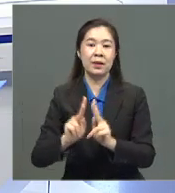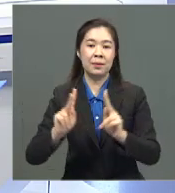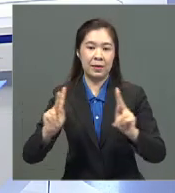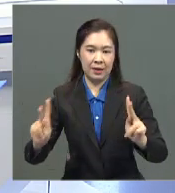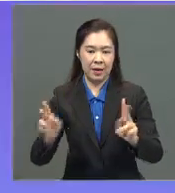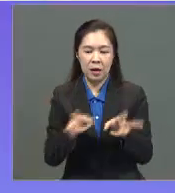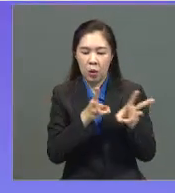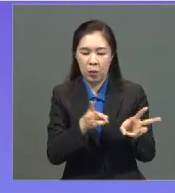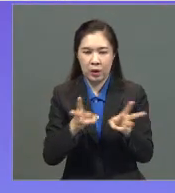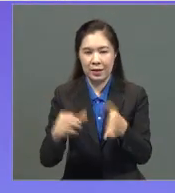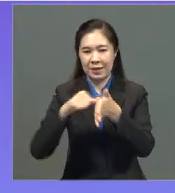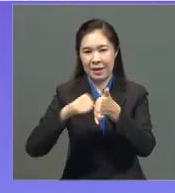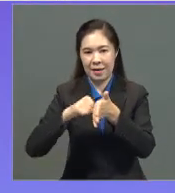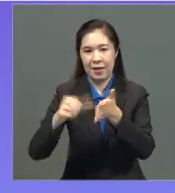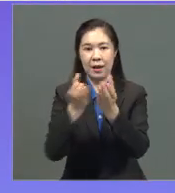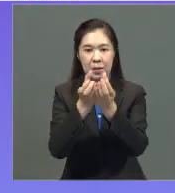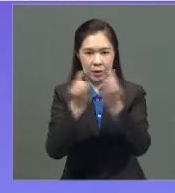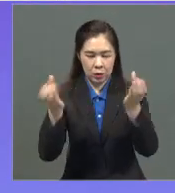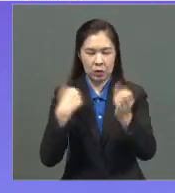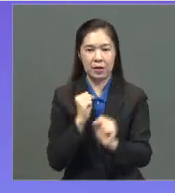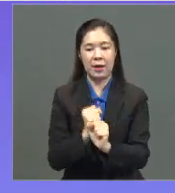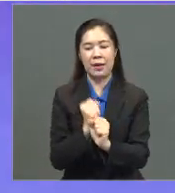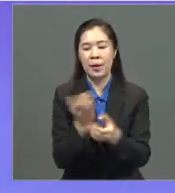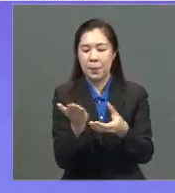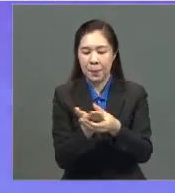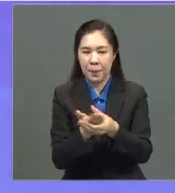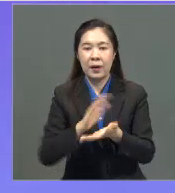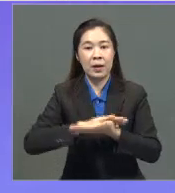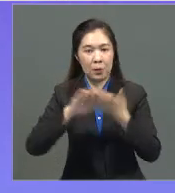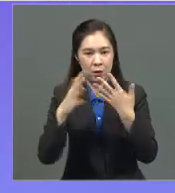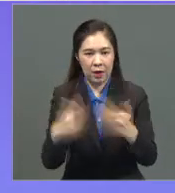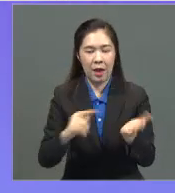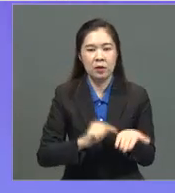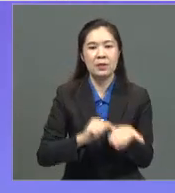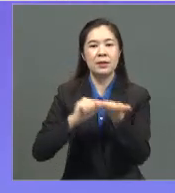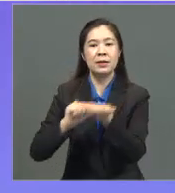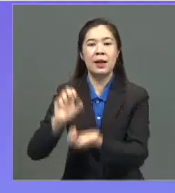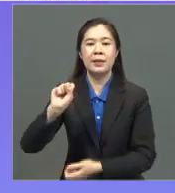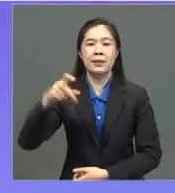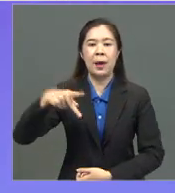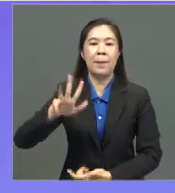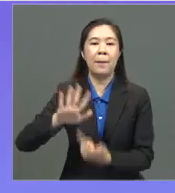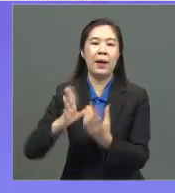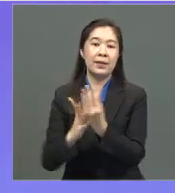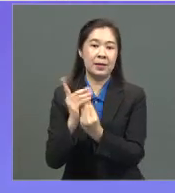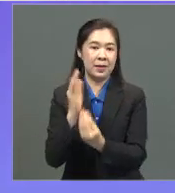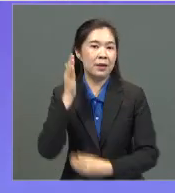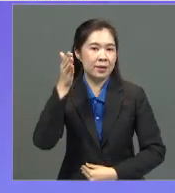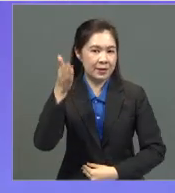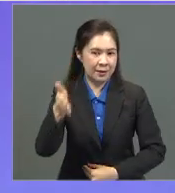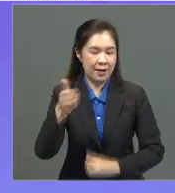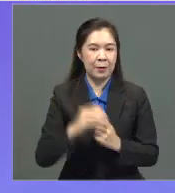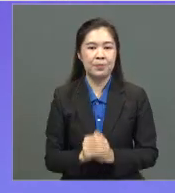ศึกษาแนวทางแก้ไขรัฐธรรมนูญก็จะทำรายงานเสร็จแล้วเตรียมที่จะเสนอต่อสภาในต้นสัปดาห์หน้าบอกว่า